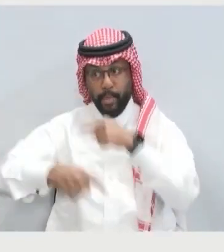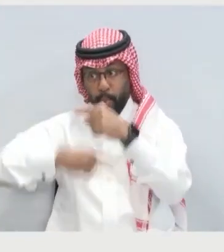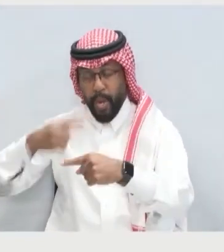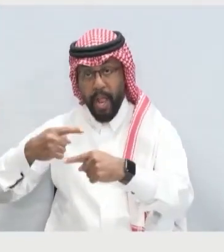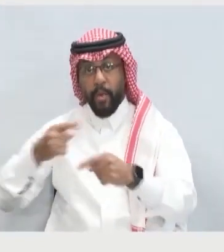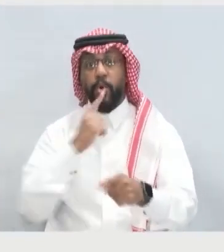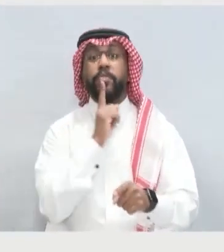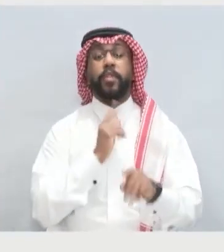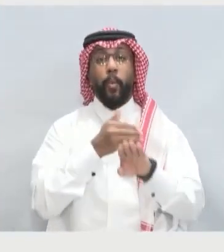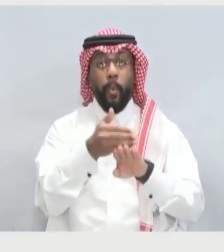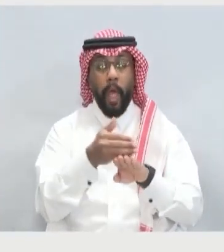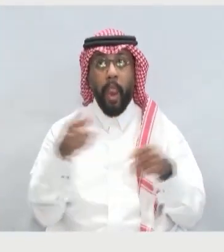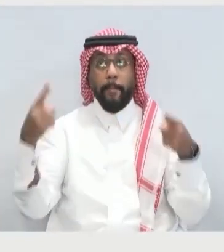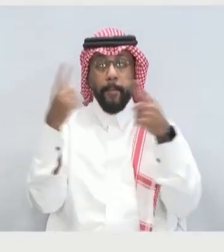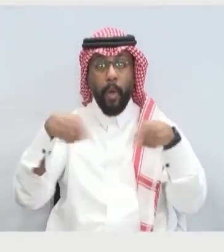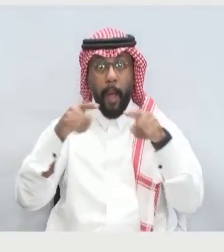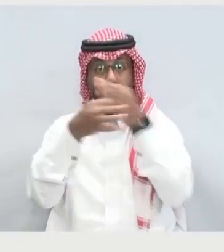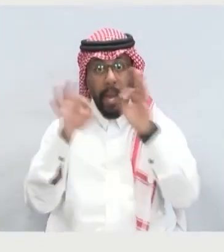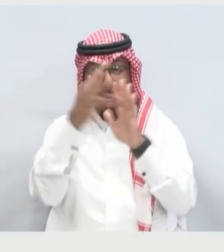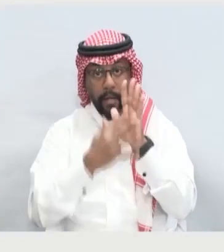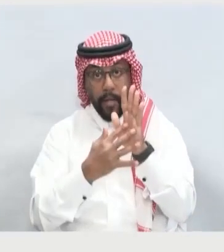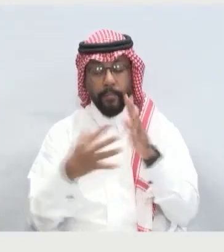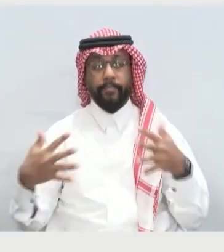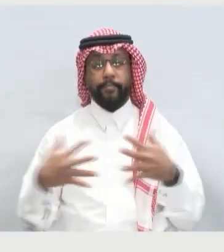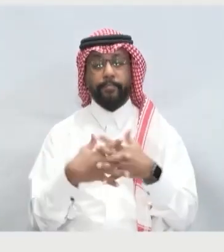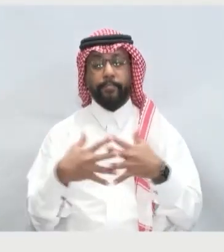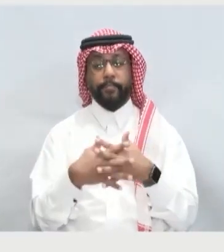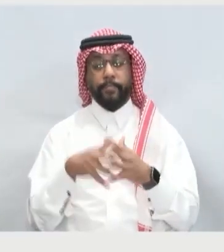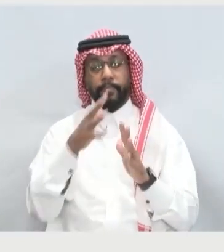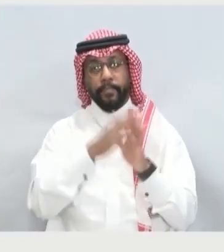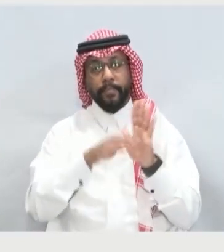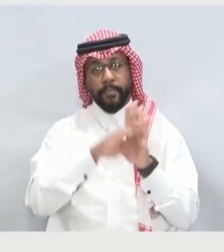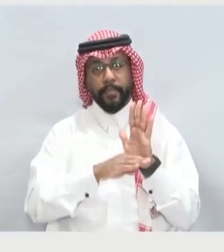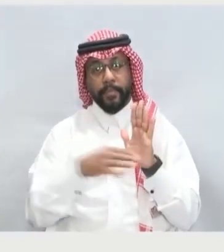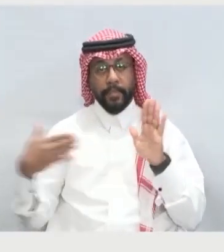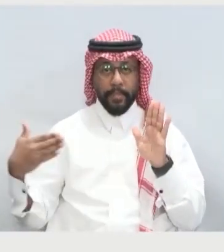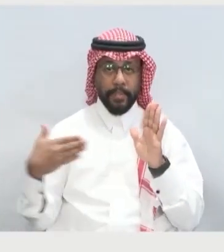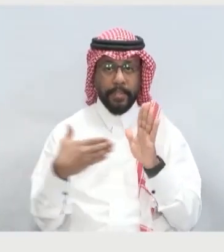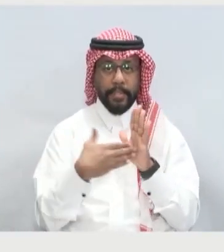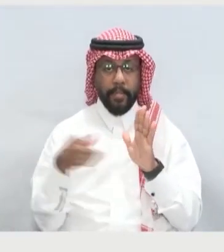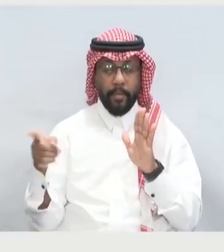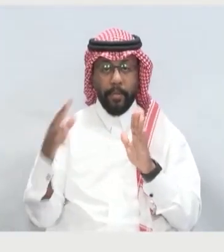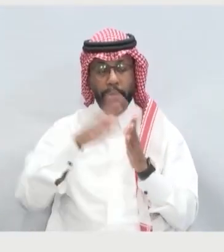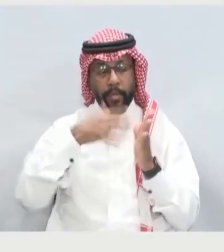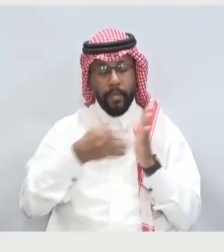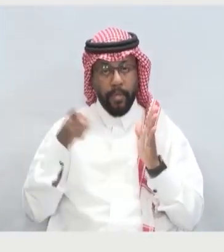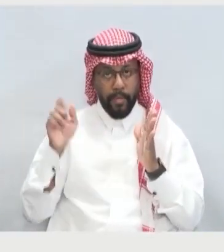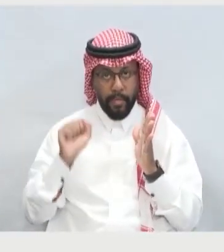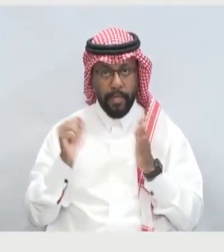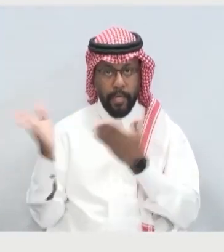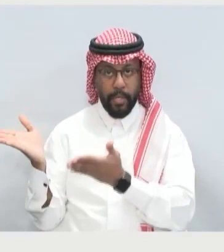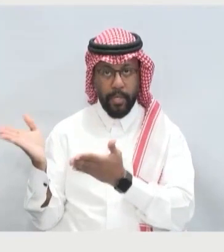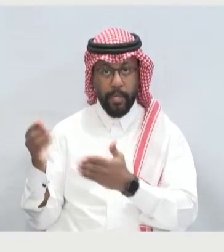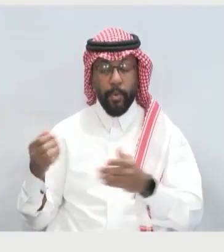طويله الاجل وبالتالي يصبح لدي اجمالي الاصول وكما ذكرنا يوضح ذلك من خلال قائمه